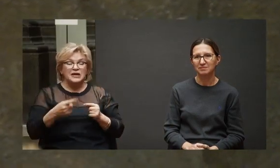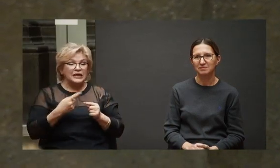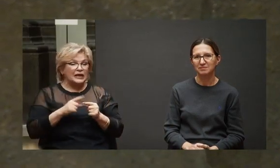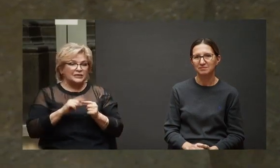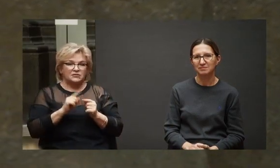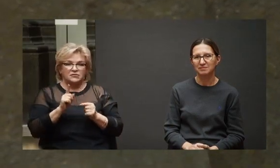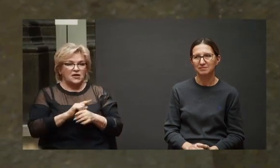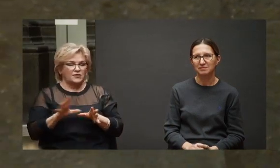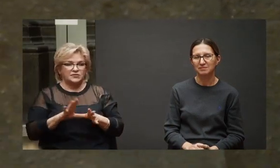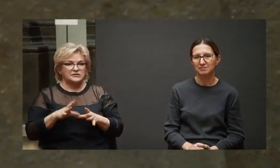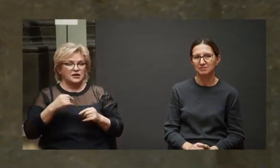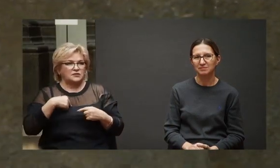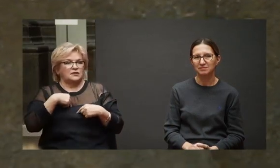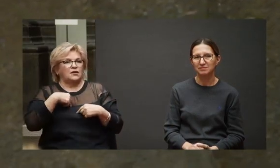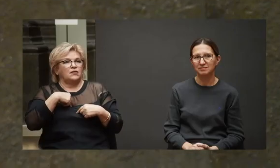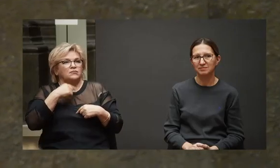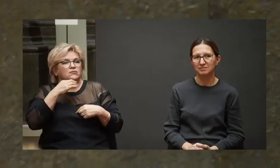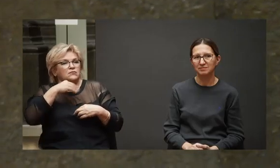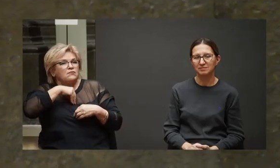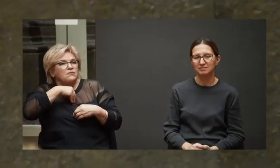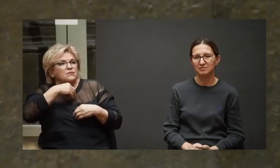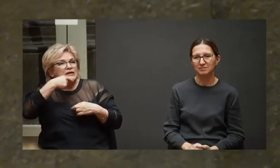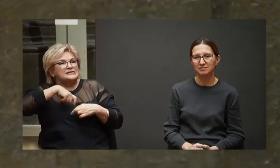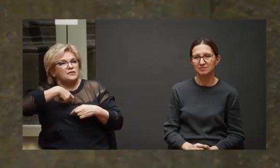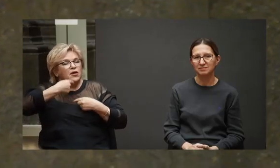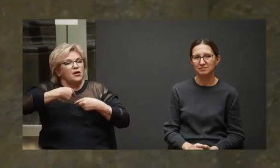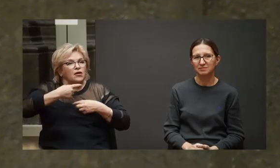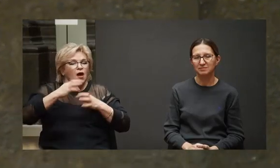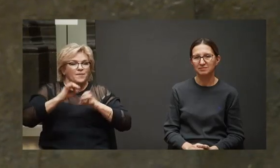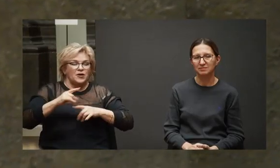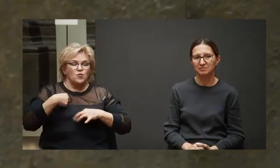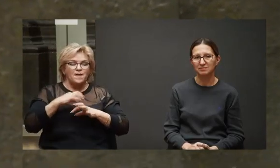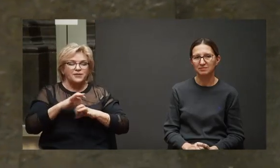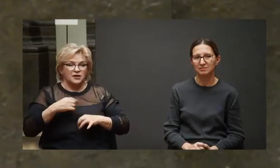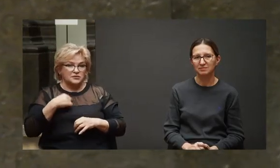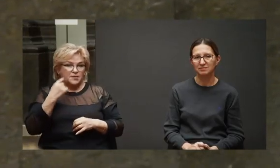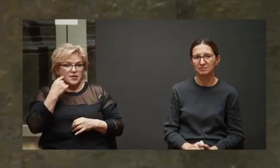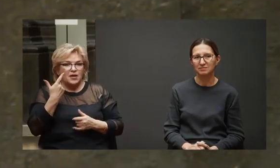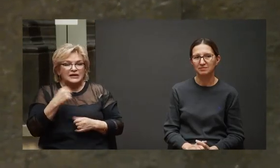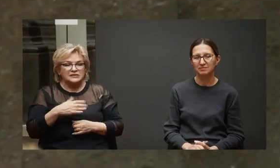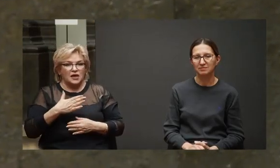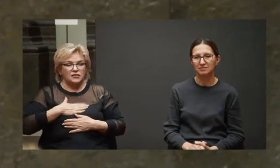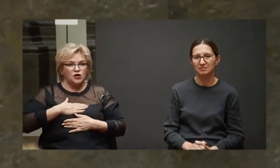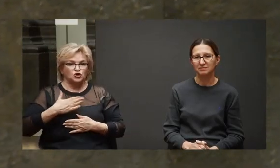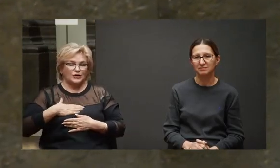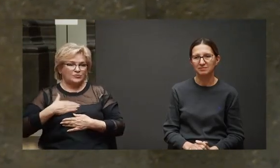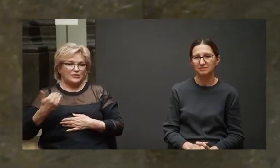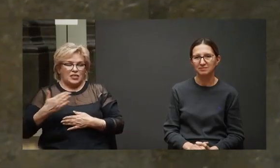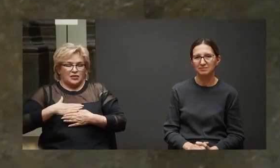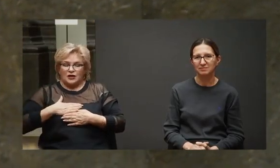не обязательно проговариваем, объясняем и так далее. Но мы прекрасно понимаем, где наше, где не